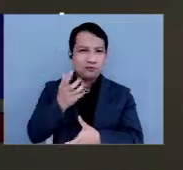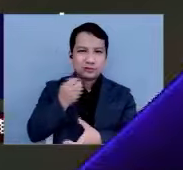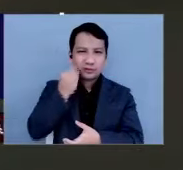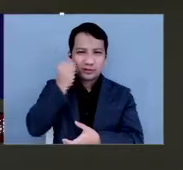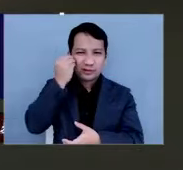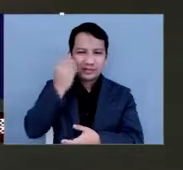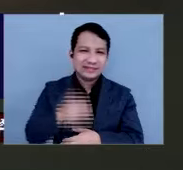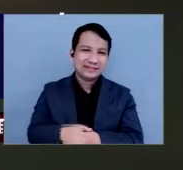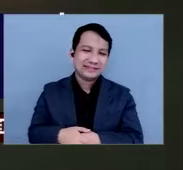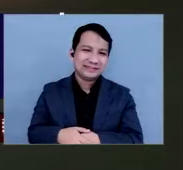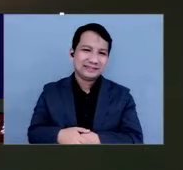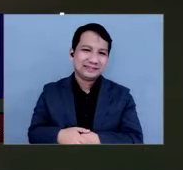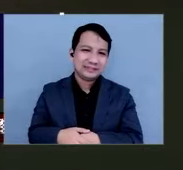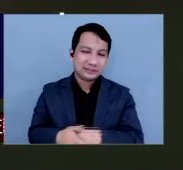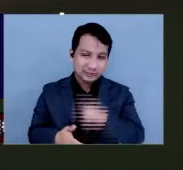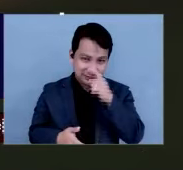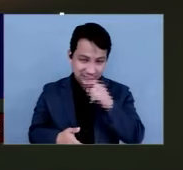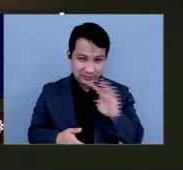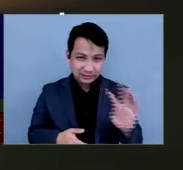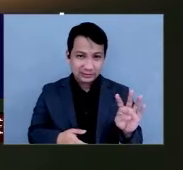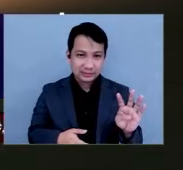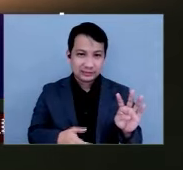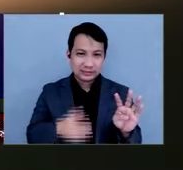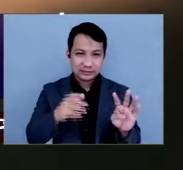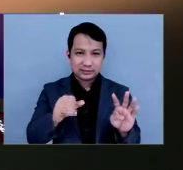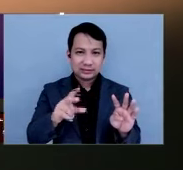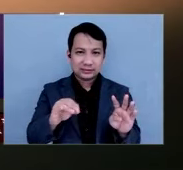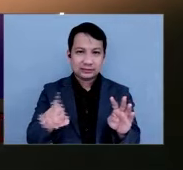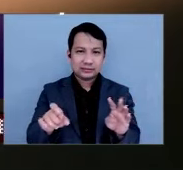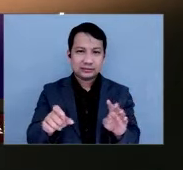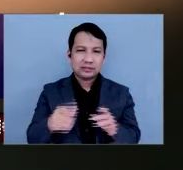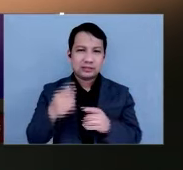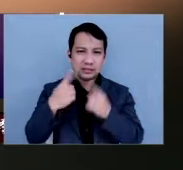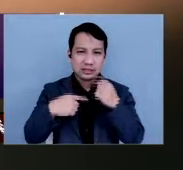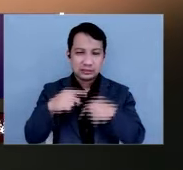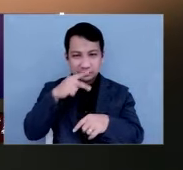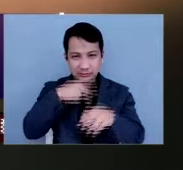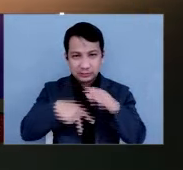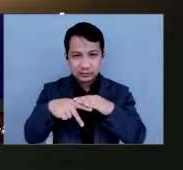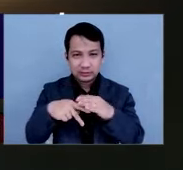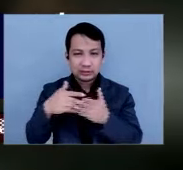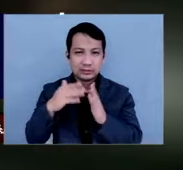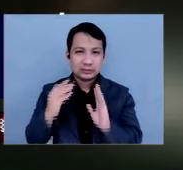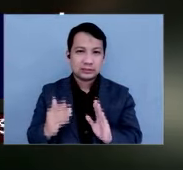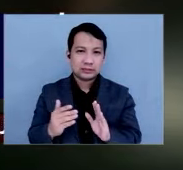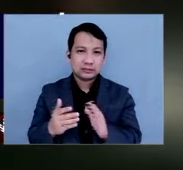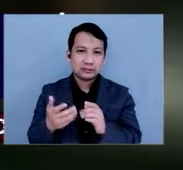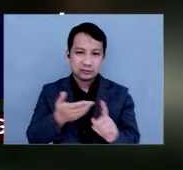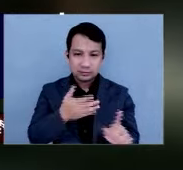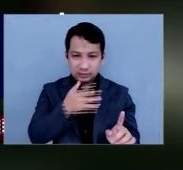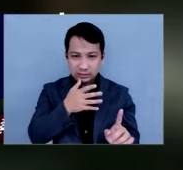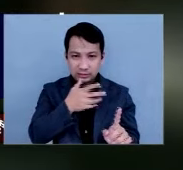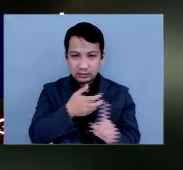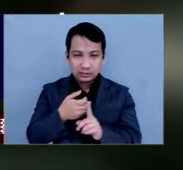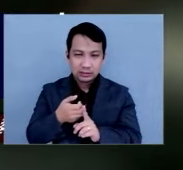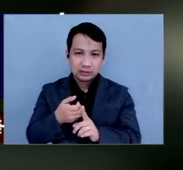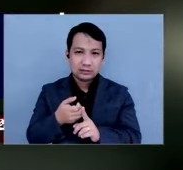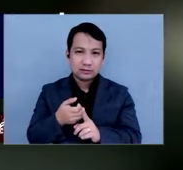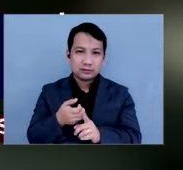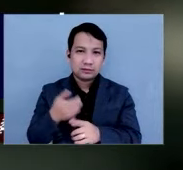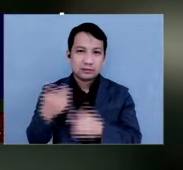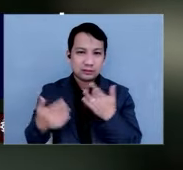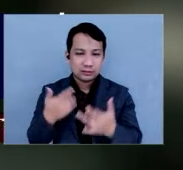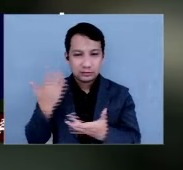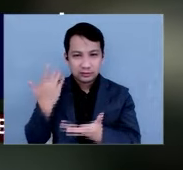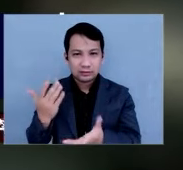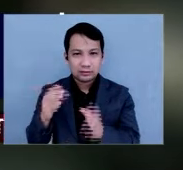Yan ang apat na taong gulang na si Sander. Nagmamaktol ang kindergarten student nang sunduin ang kanyang nanay. Nag-enjoy kasi siya sa klase